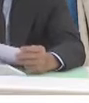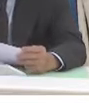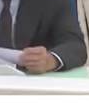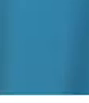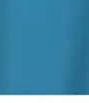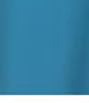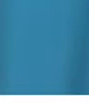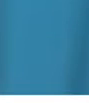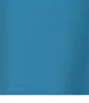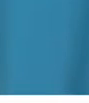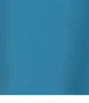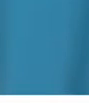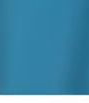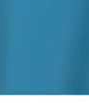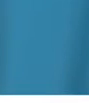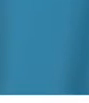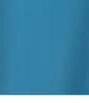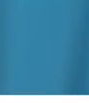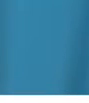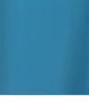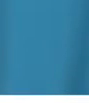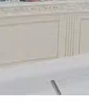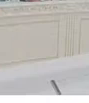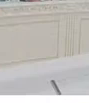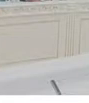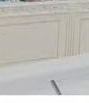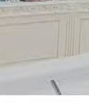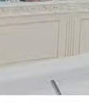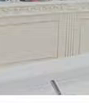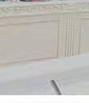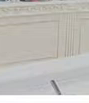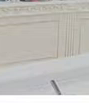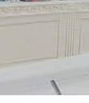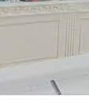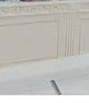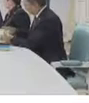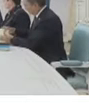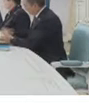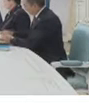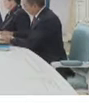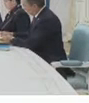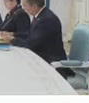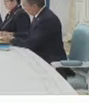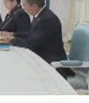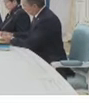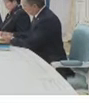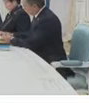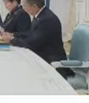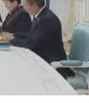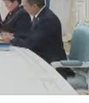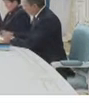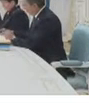экономики размыты. Ситуация вокруг нас очень сложная. Необходимо развитие. На сегодняшний день новые идеи, новые взгляды, новые